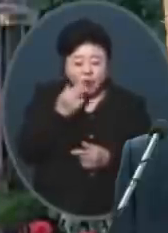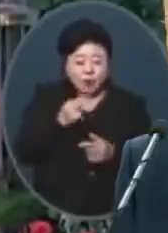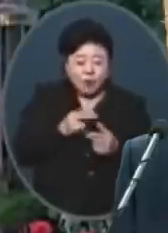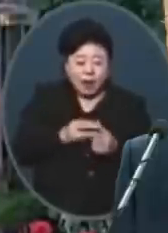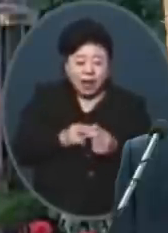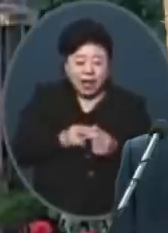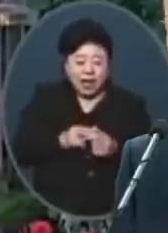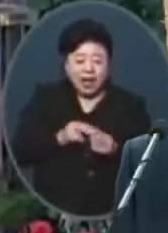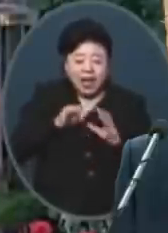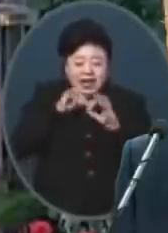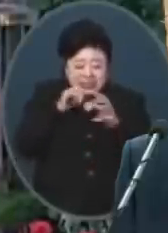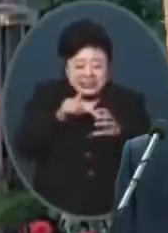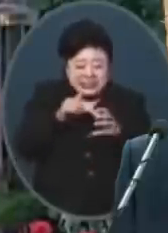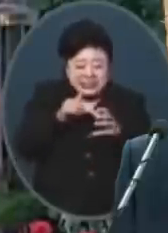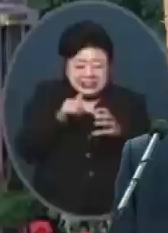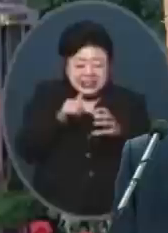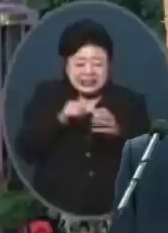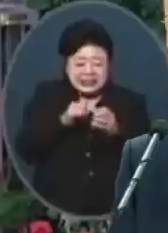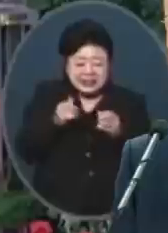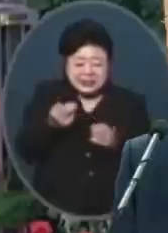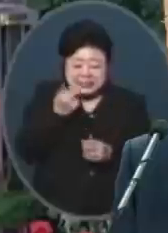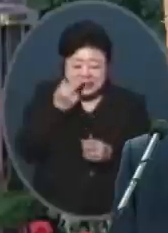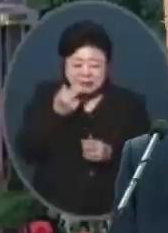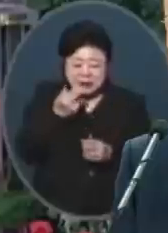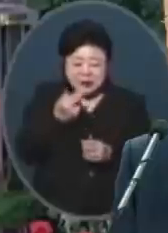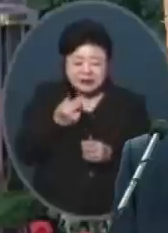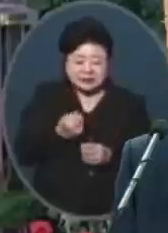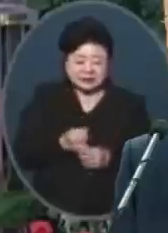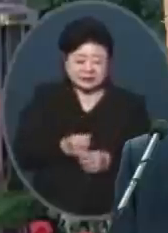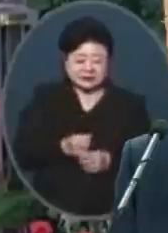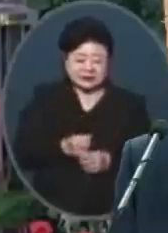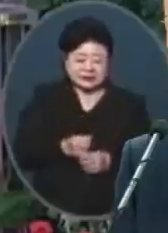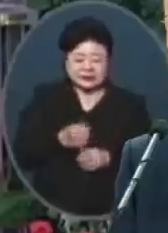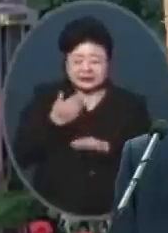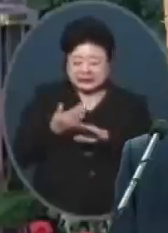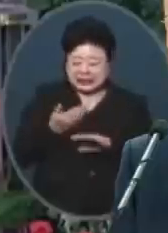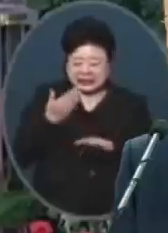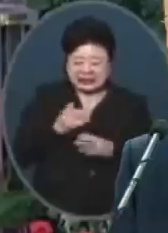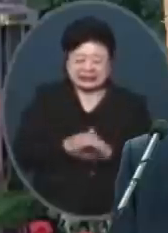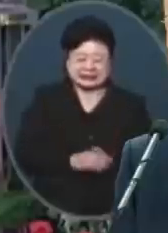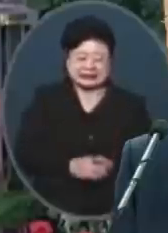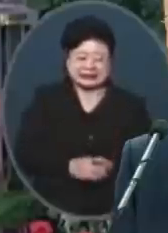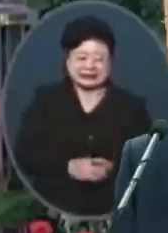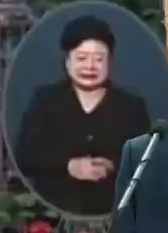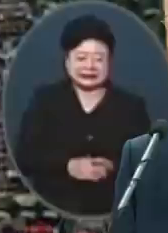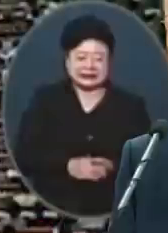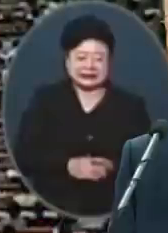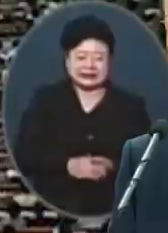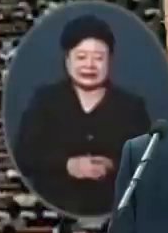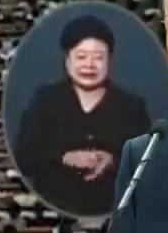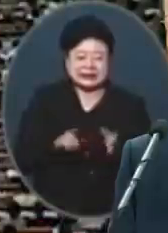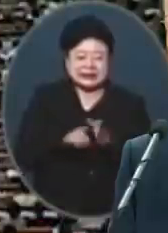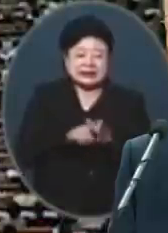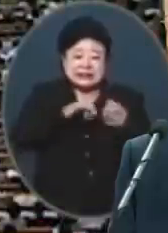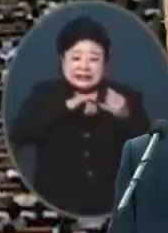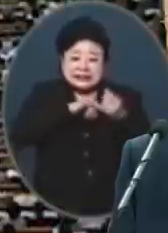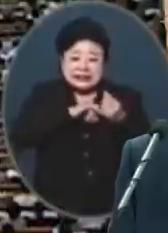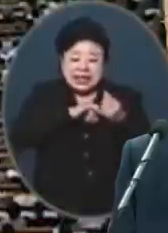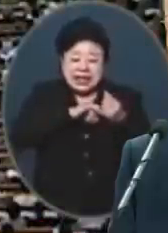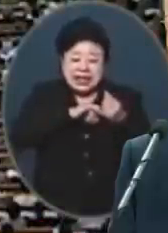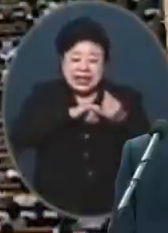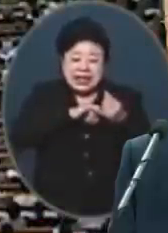생명과는이 세상 사람을 생명은 하늘과 땅처럼 차이가 있습니다 신약성경에는